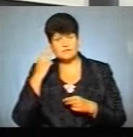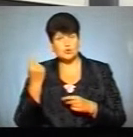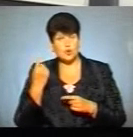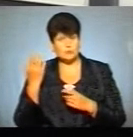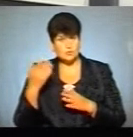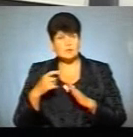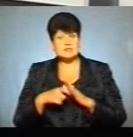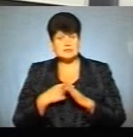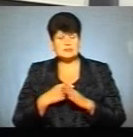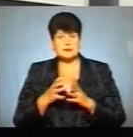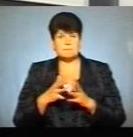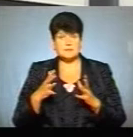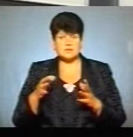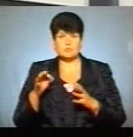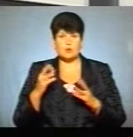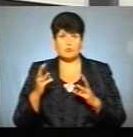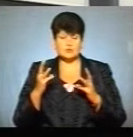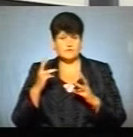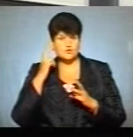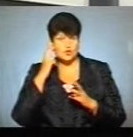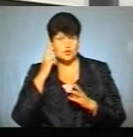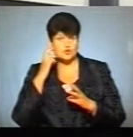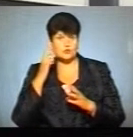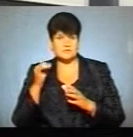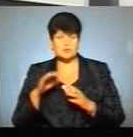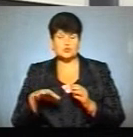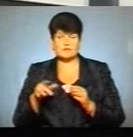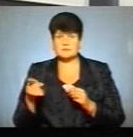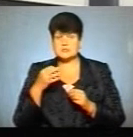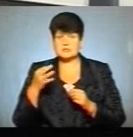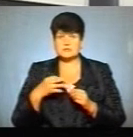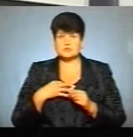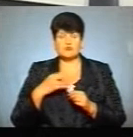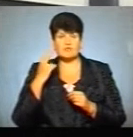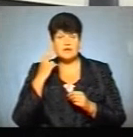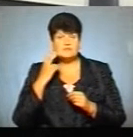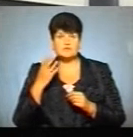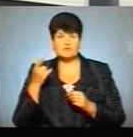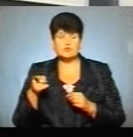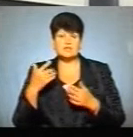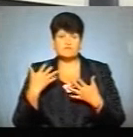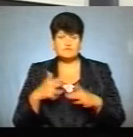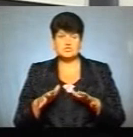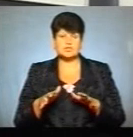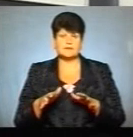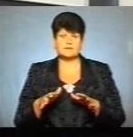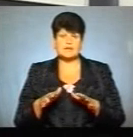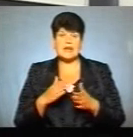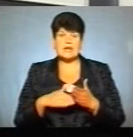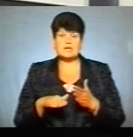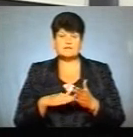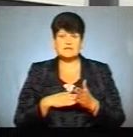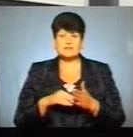щоб дізнатися більше про пожежу в Чорнобильській зоні. Вона мені сказала, що на Київщині вони вже